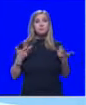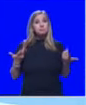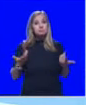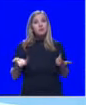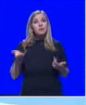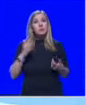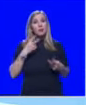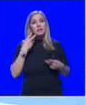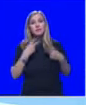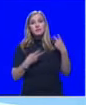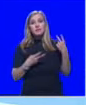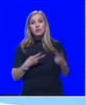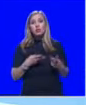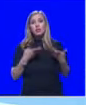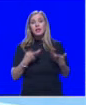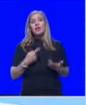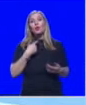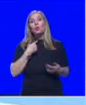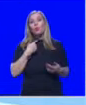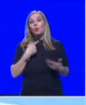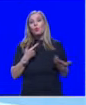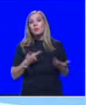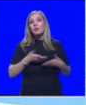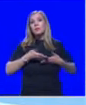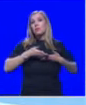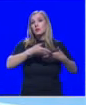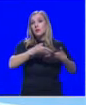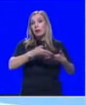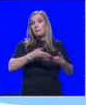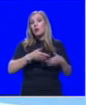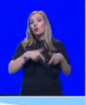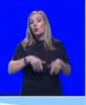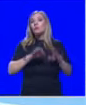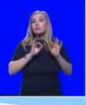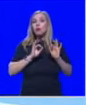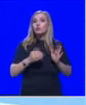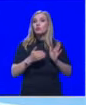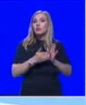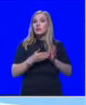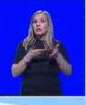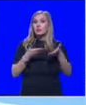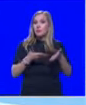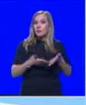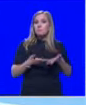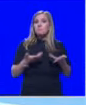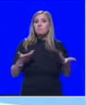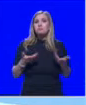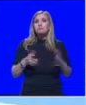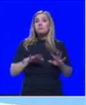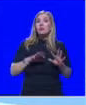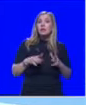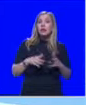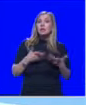все пак се вижда, че те губят и подкрепа, и то точно заради това, че някак